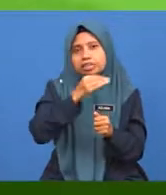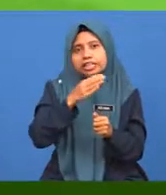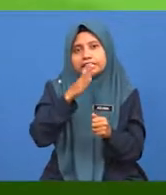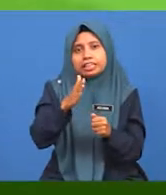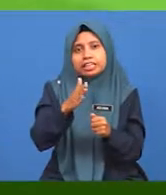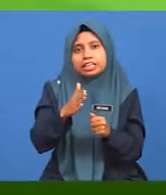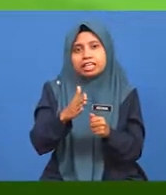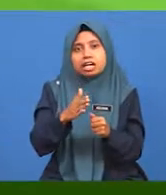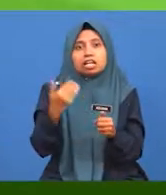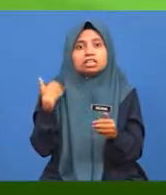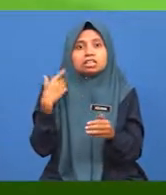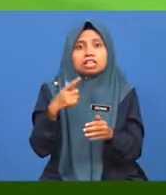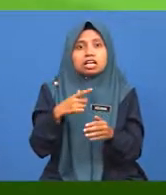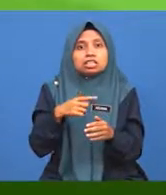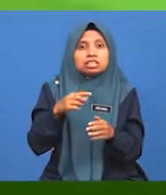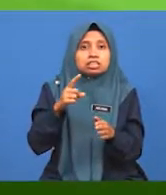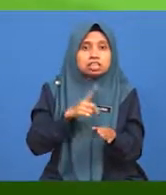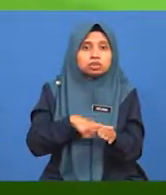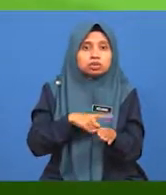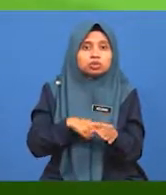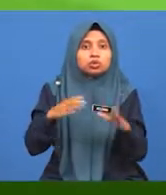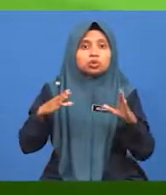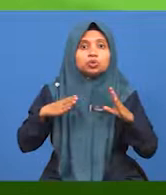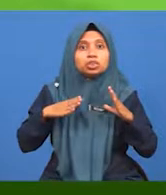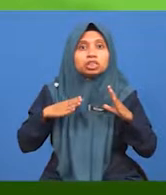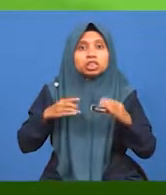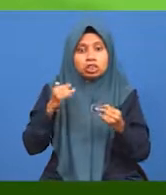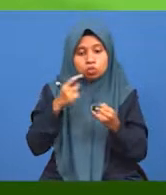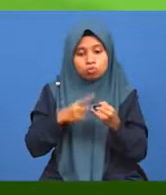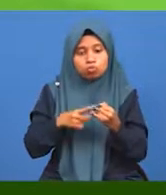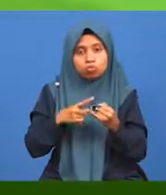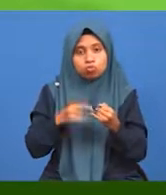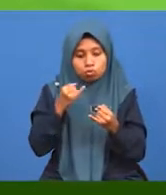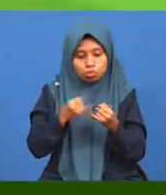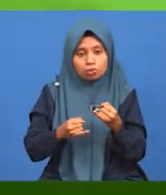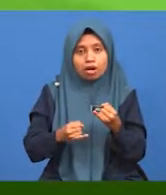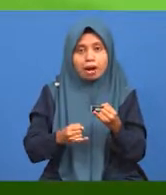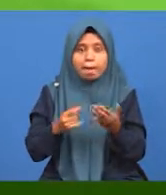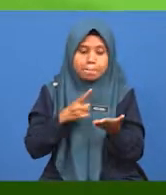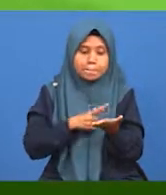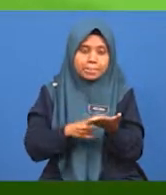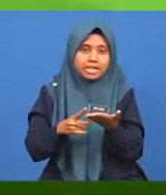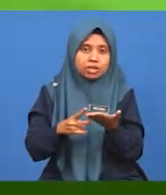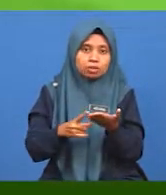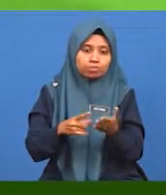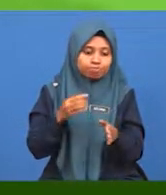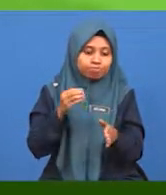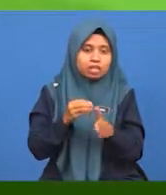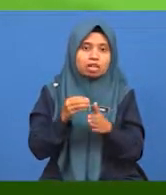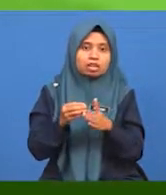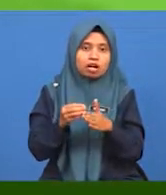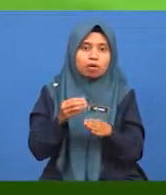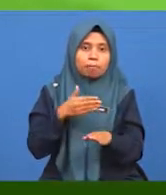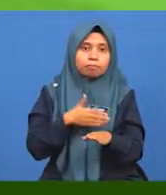dan nenek adalah sewaktu cuti hujung minggu atau pada hari